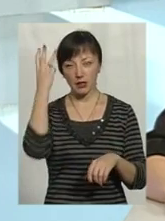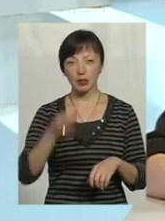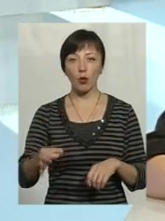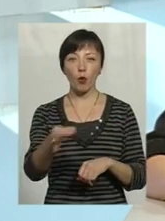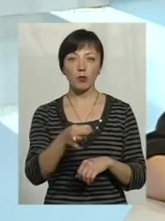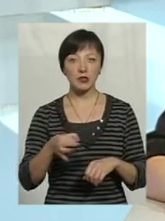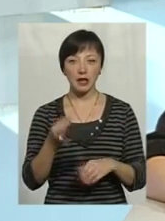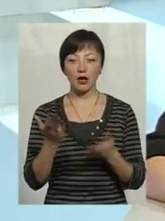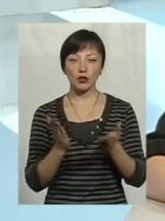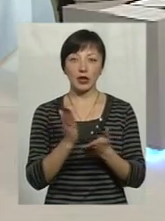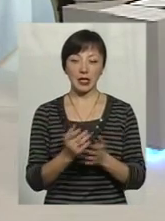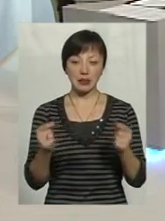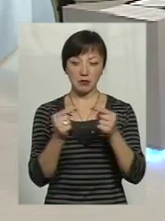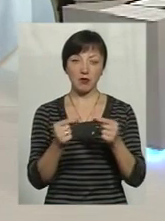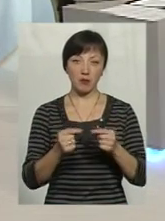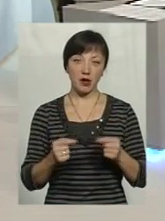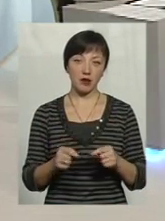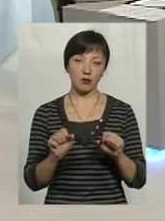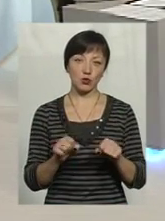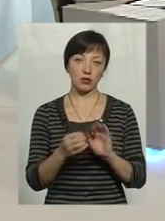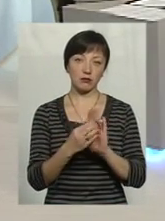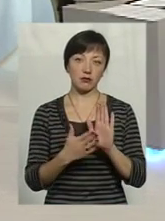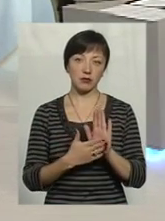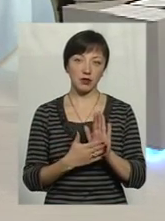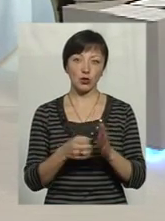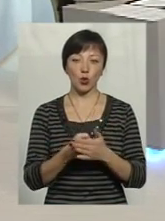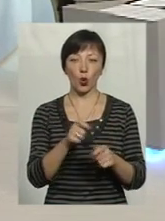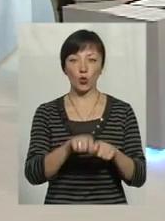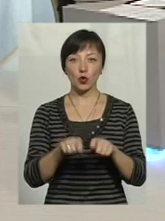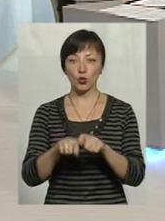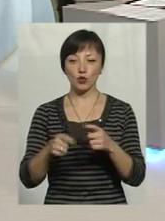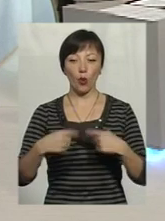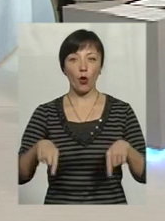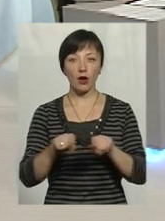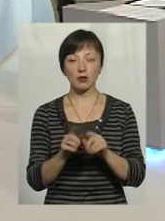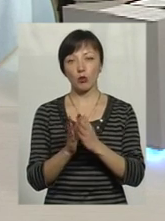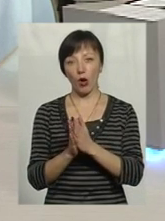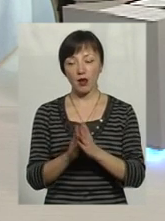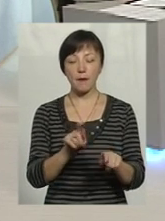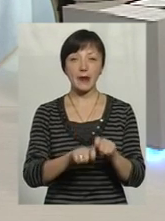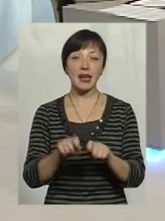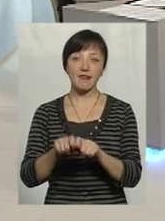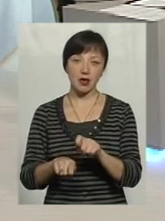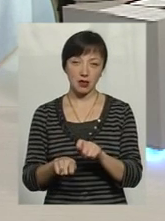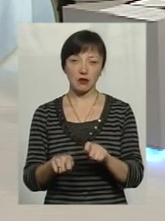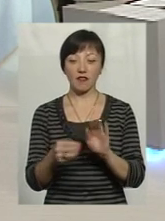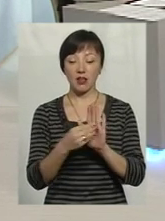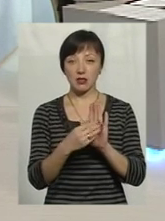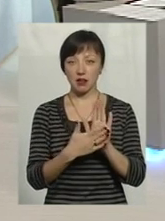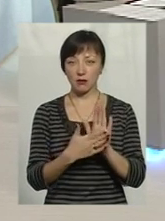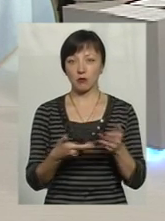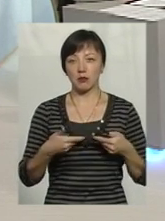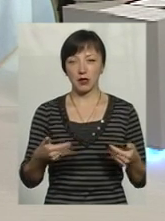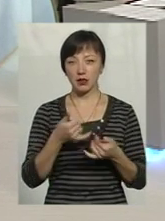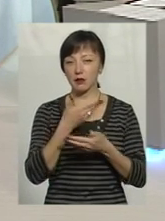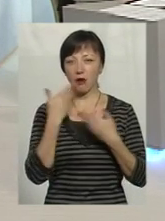області, якщо є співпадіння, можна, в принципі, це зазначити до контролюючого органу з проханням перевірити, вказавши, що ми, на